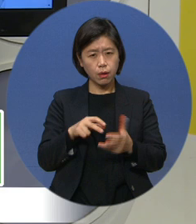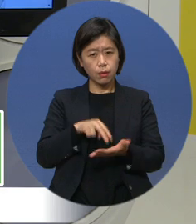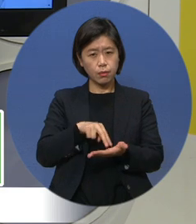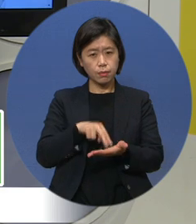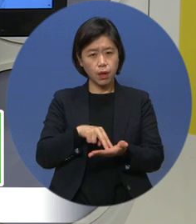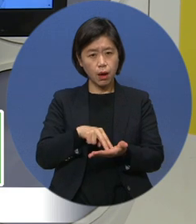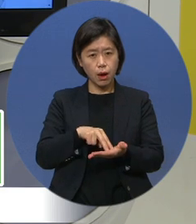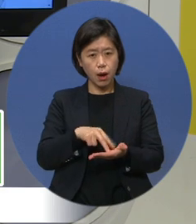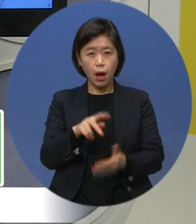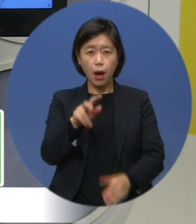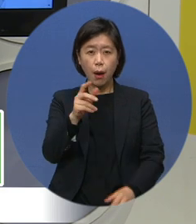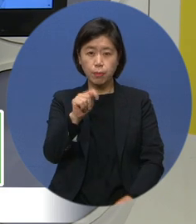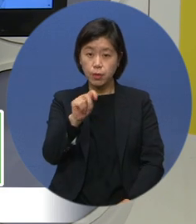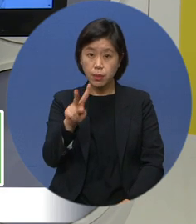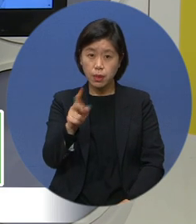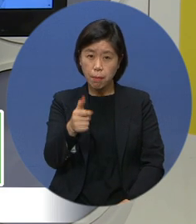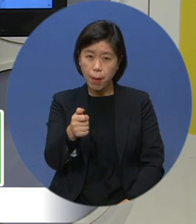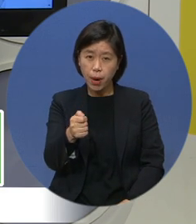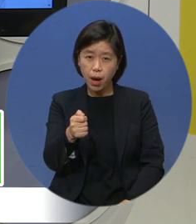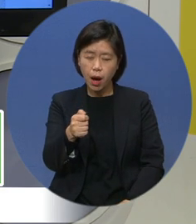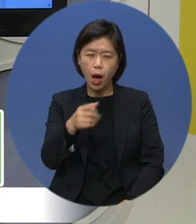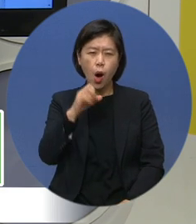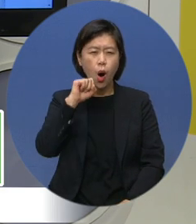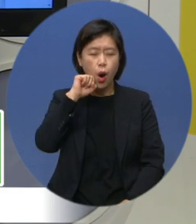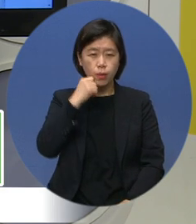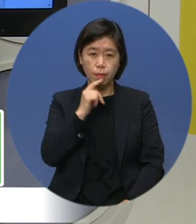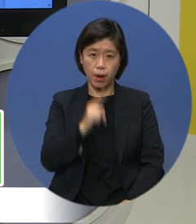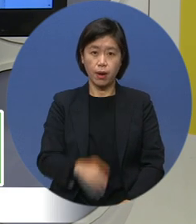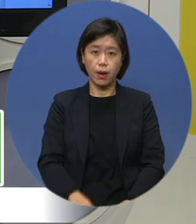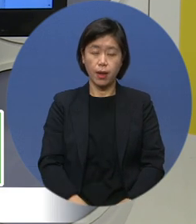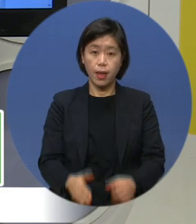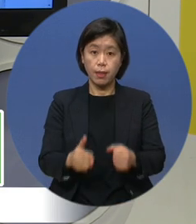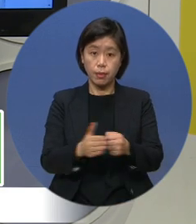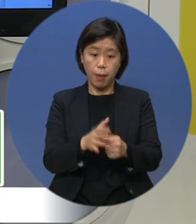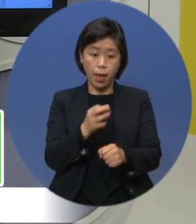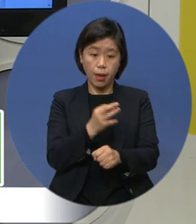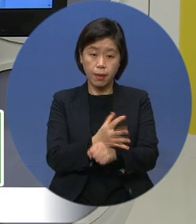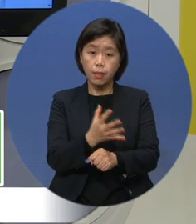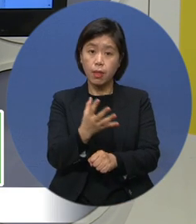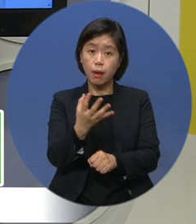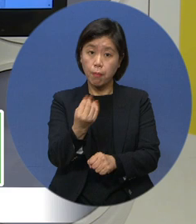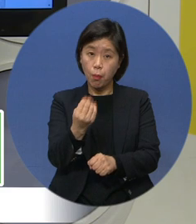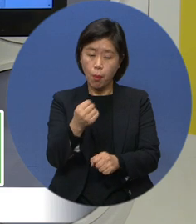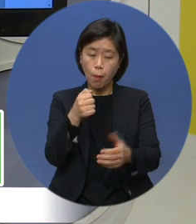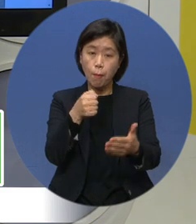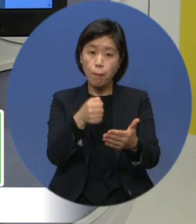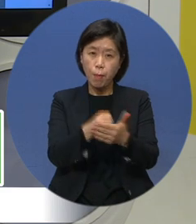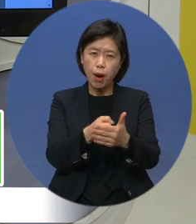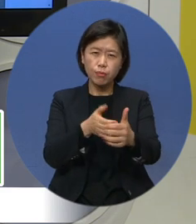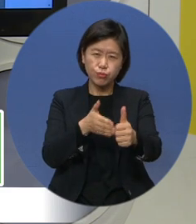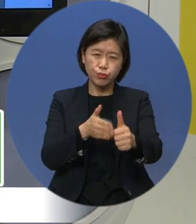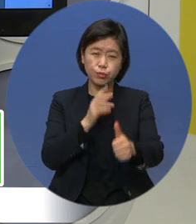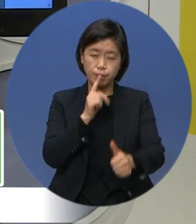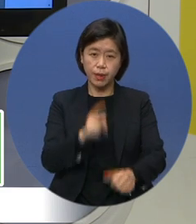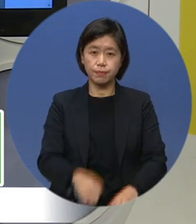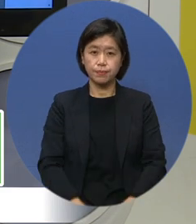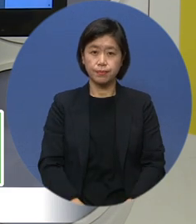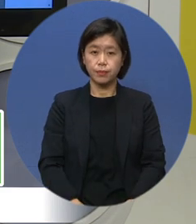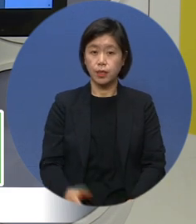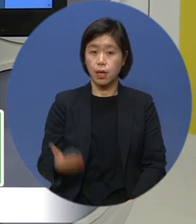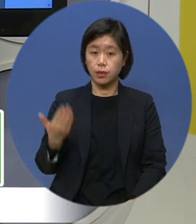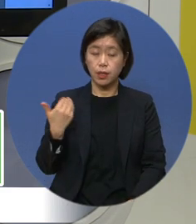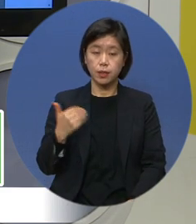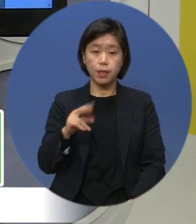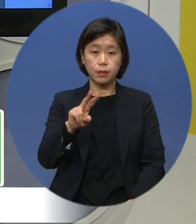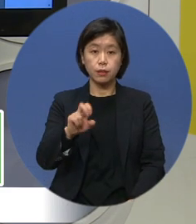찾아보기 어렵다는 지적을 로 단 1번 홀을 통해 편의를 제공해 달라는 요구 인데요 지난달 26일 청와대 국민